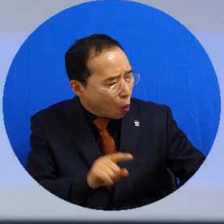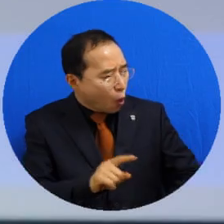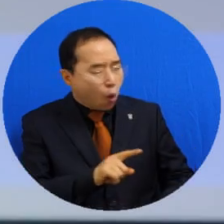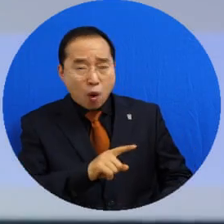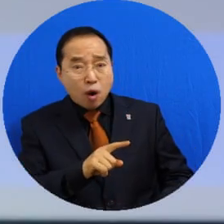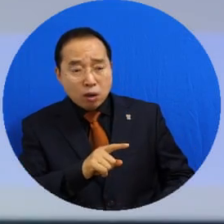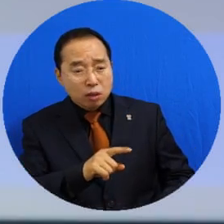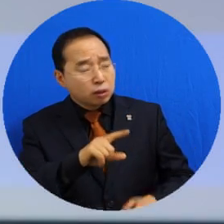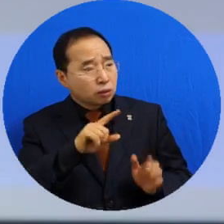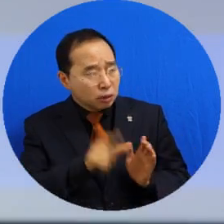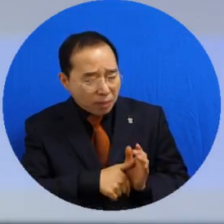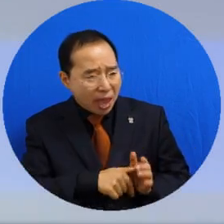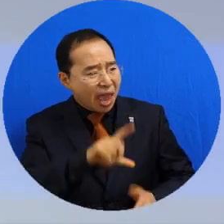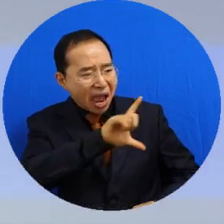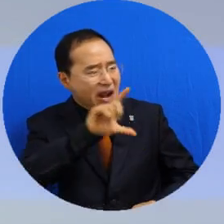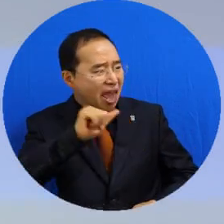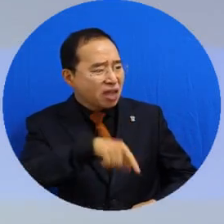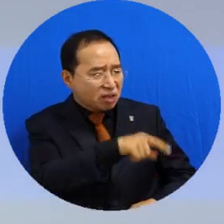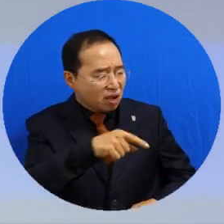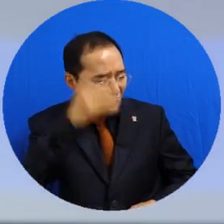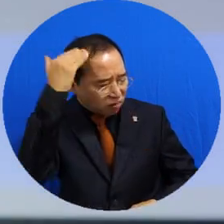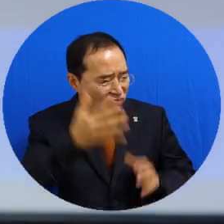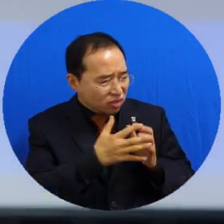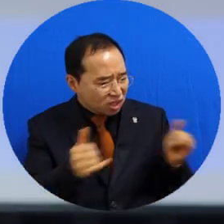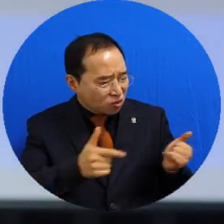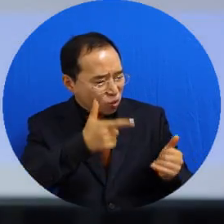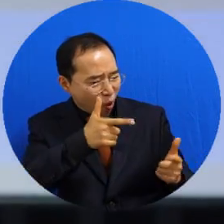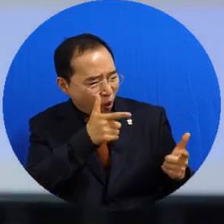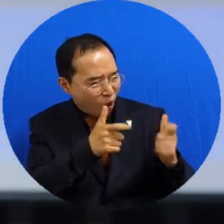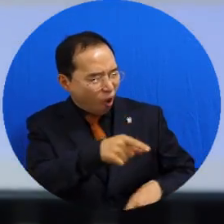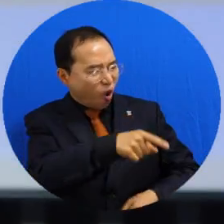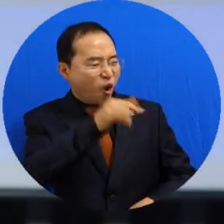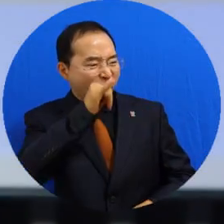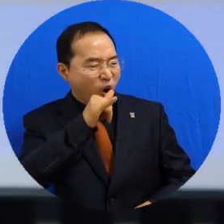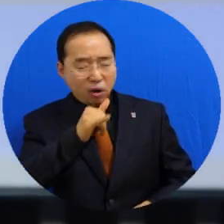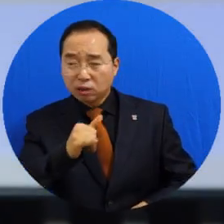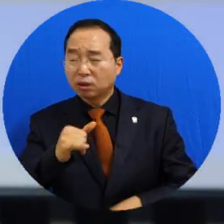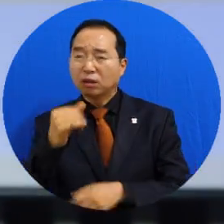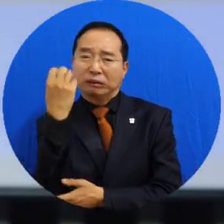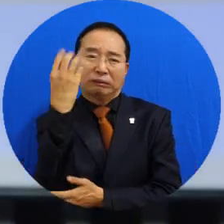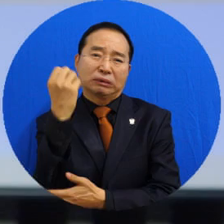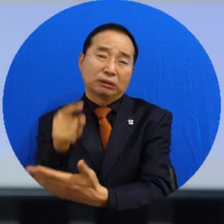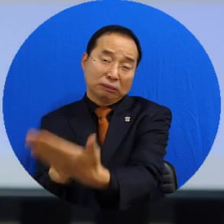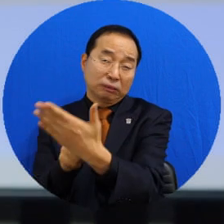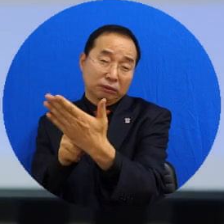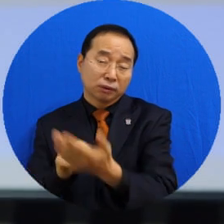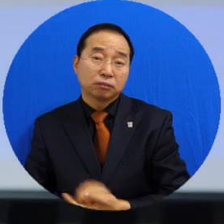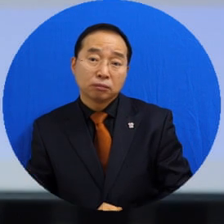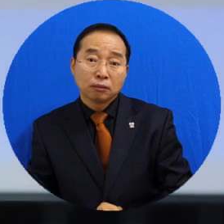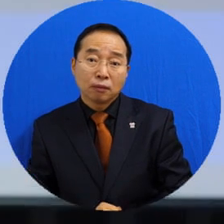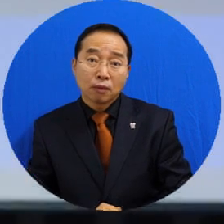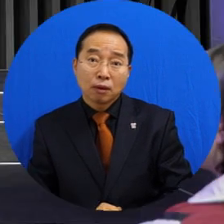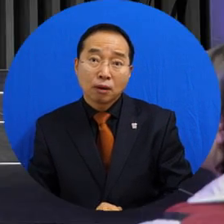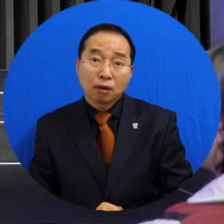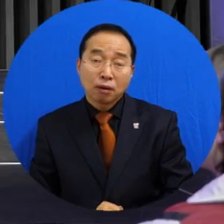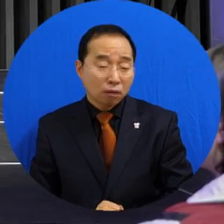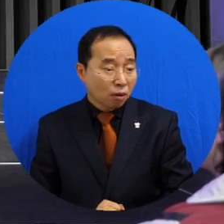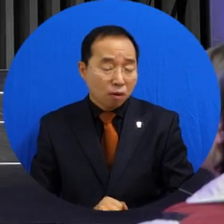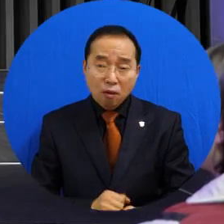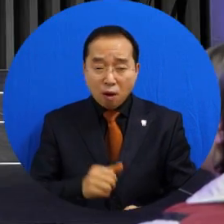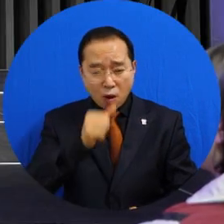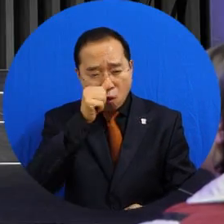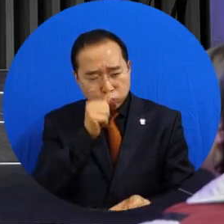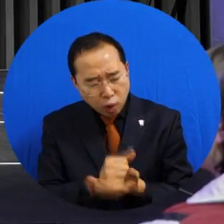봐라. 여기서 LA 시내 한복판에서 저렇게 총싸움을 하고 있다. 그러면서 한인들 어떻게